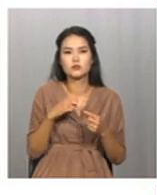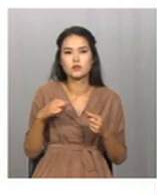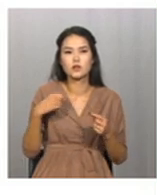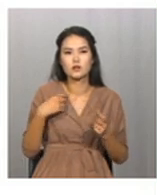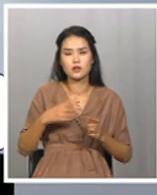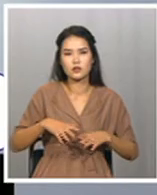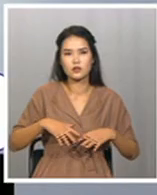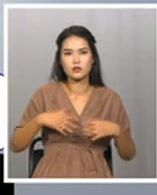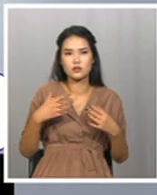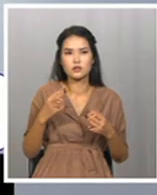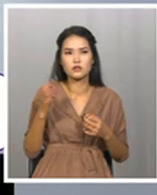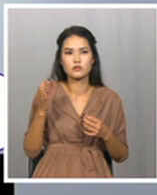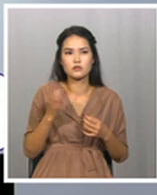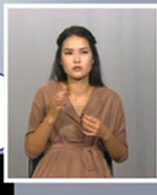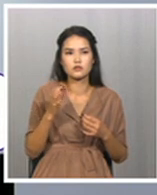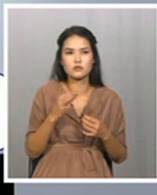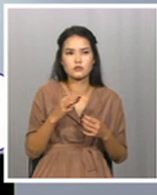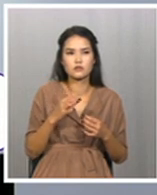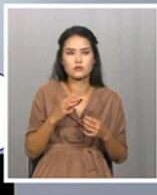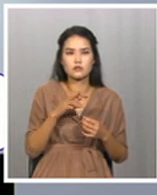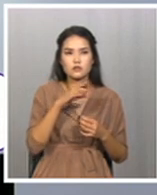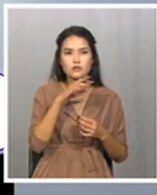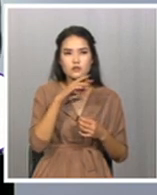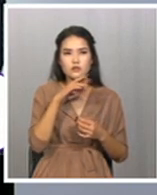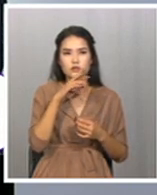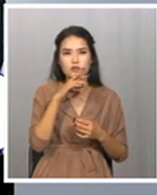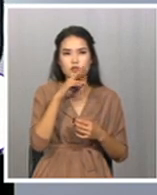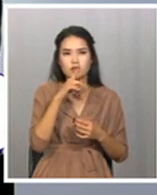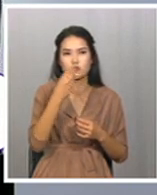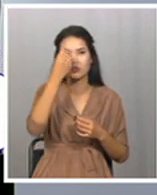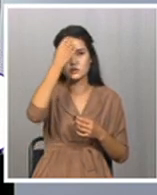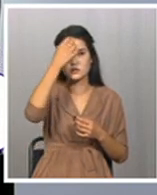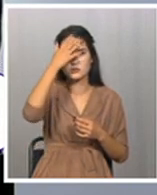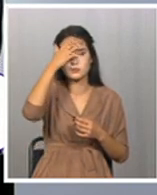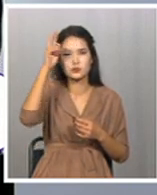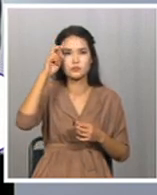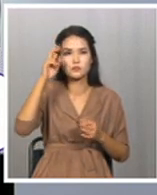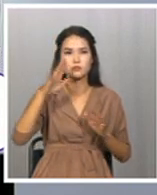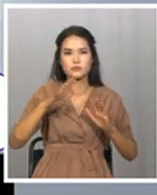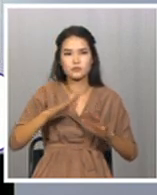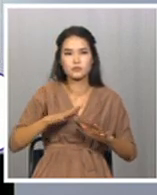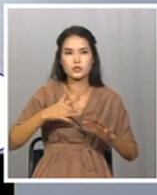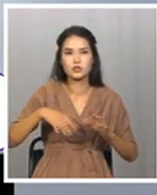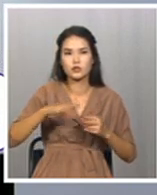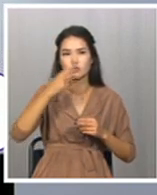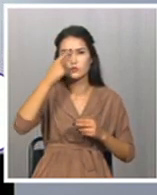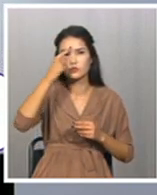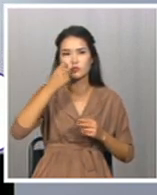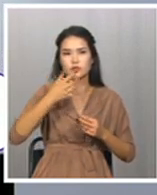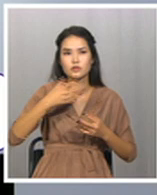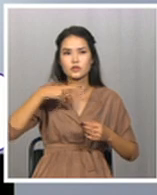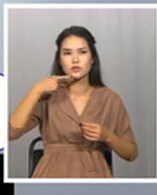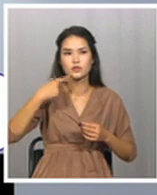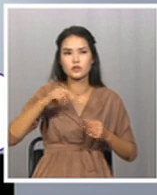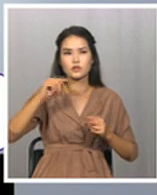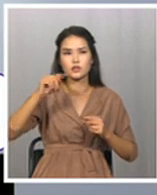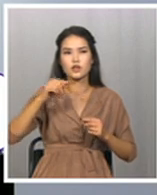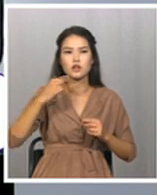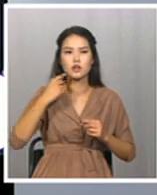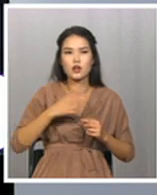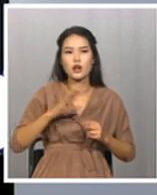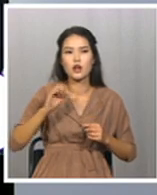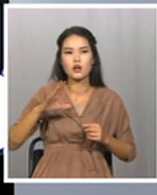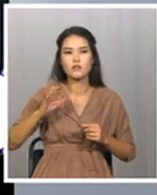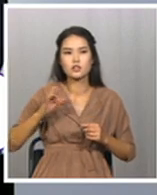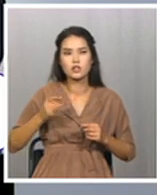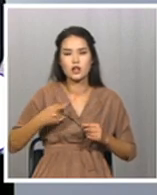жетіліктің басқа мемлекеттері Канада және Жапония мемлекеттерімен бірге Үндістан, Ресей, Бразилия және Австралия